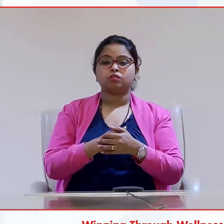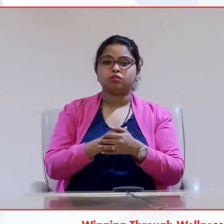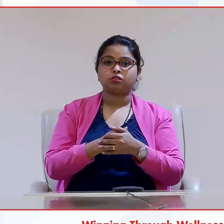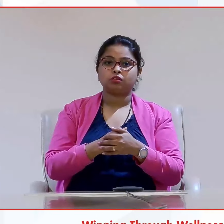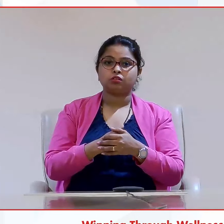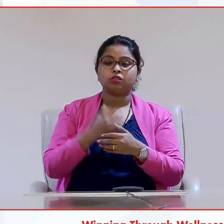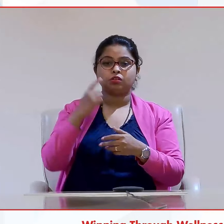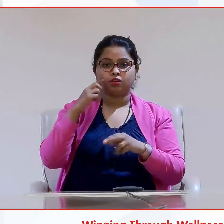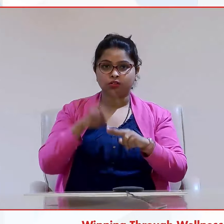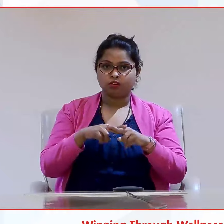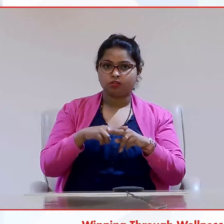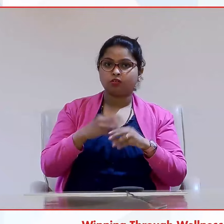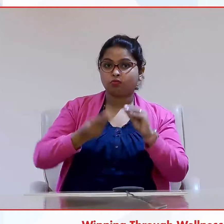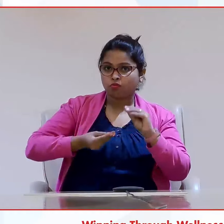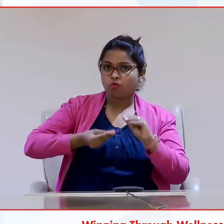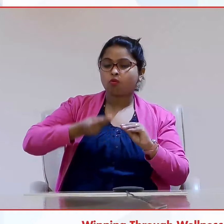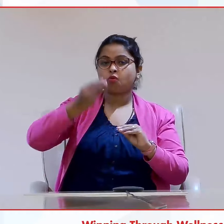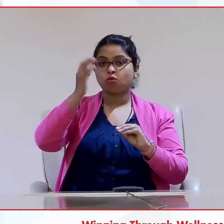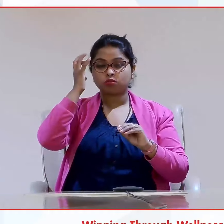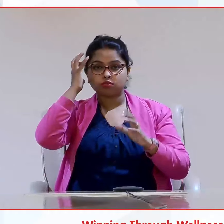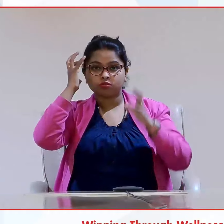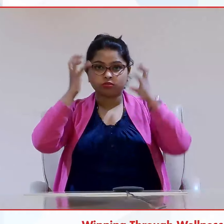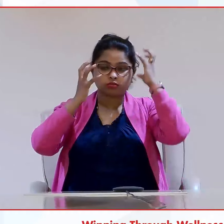यू थिंक इट्स सिवियर एनफ.